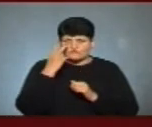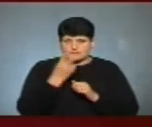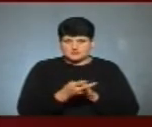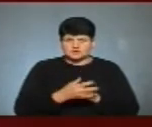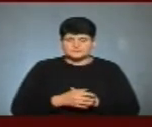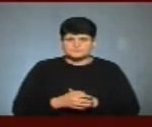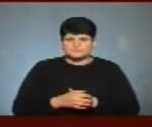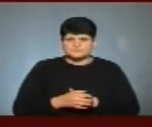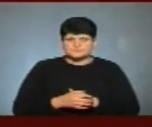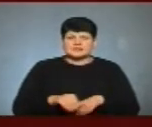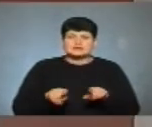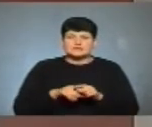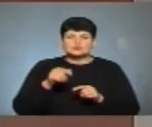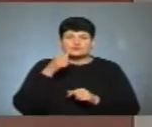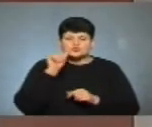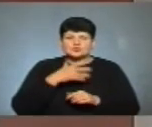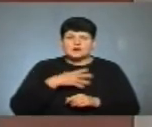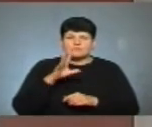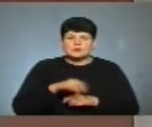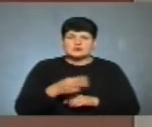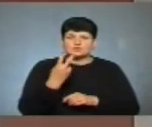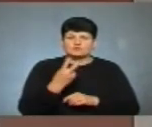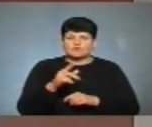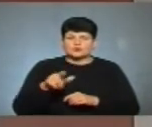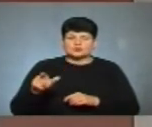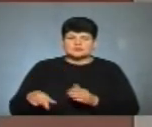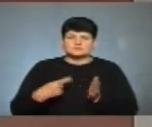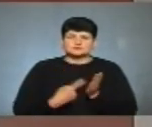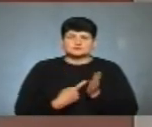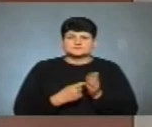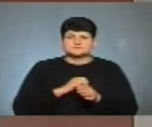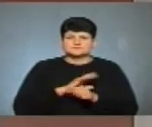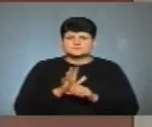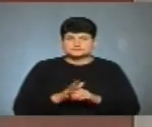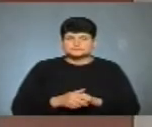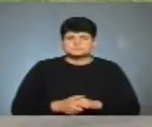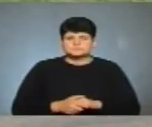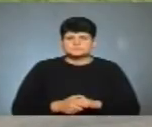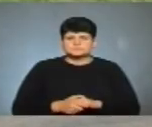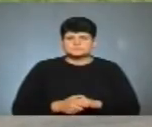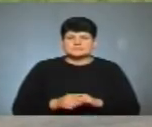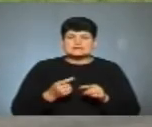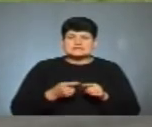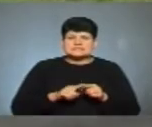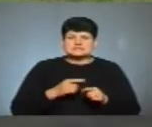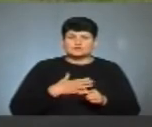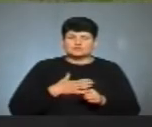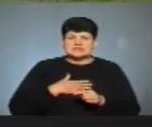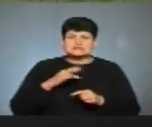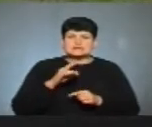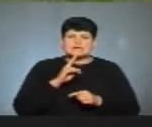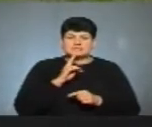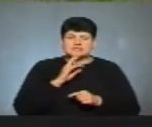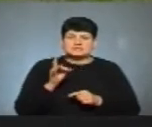екрані. Також вчора померли двоє людей з підтвердженим коронавірусом. Це у нас Кременецький